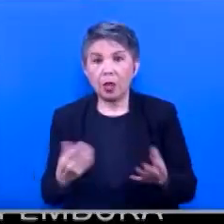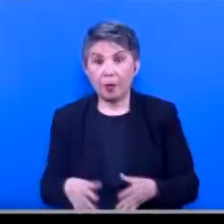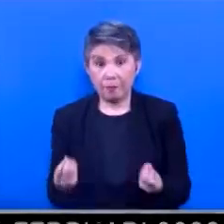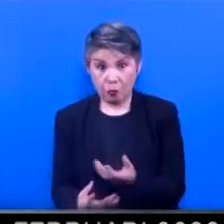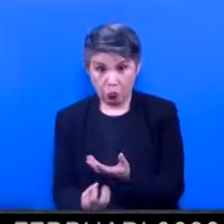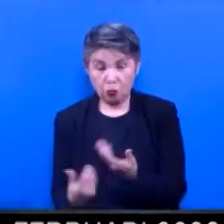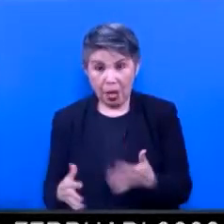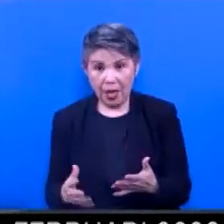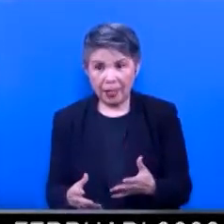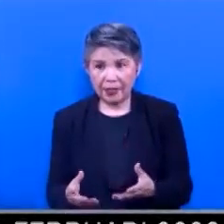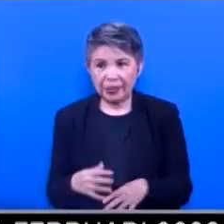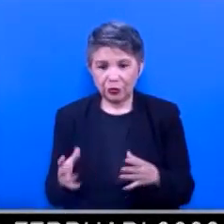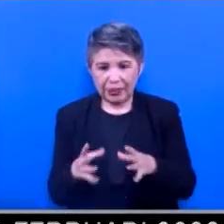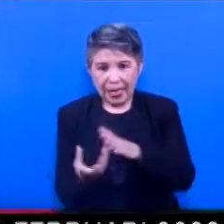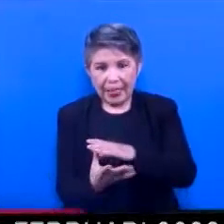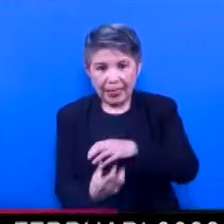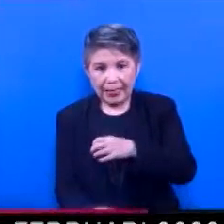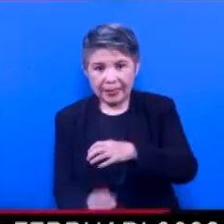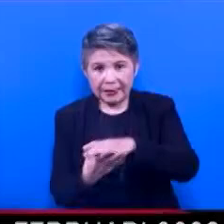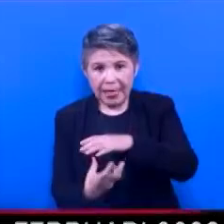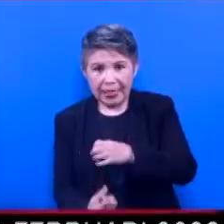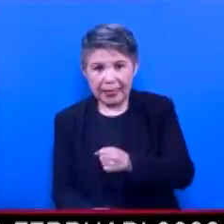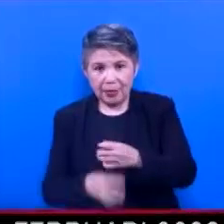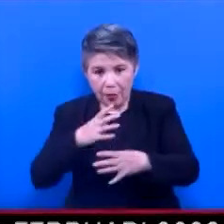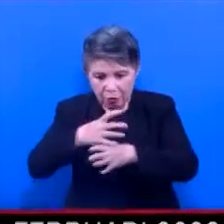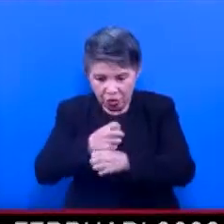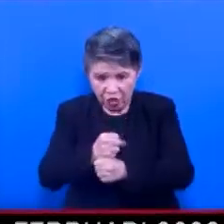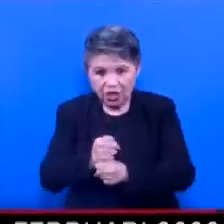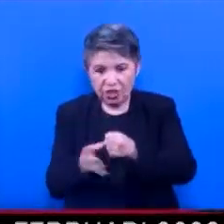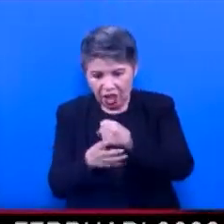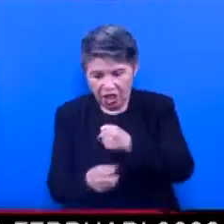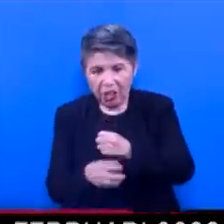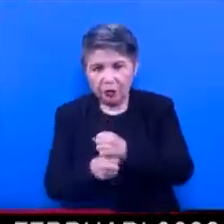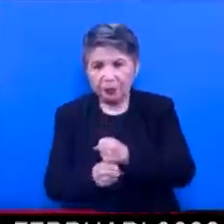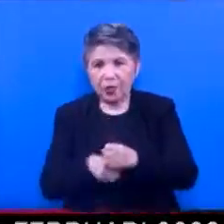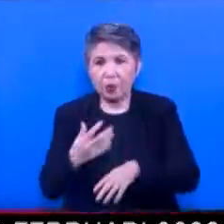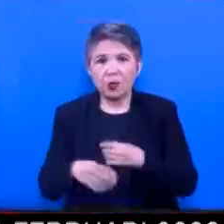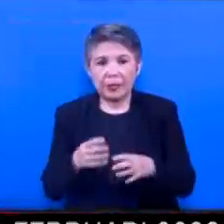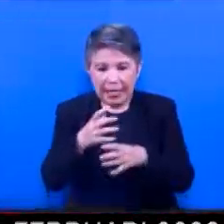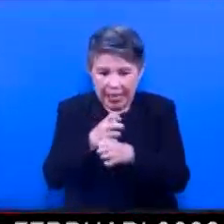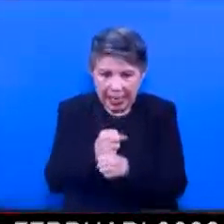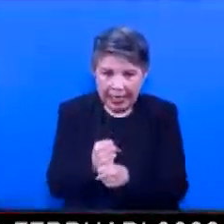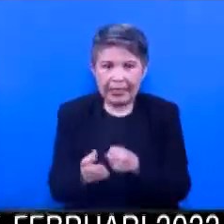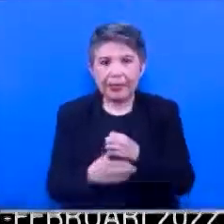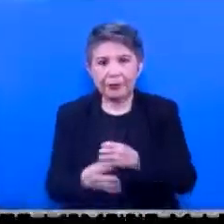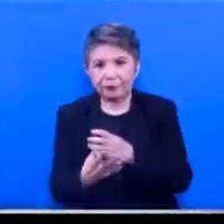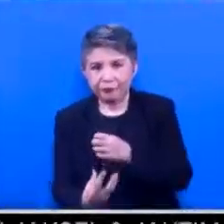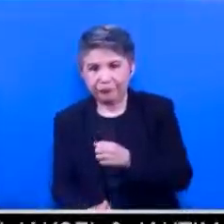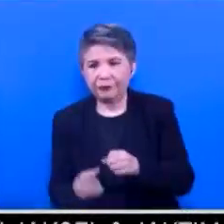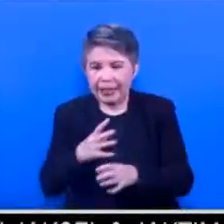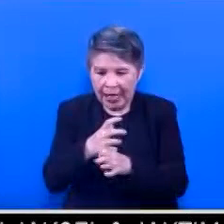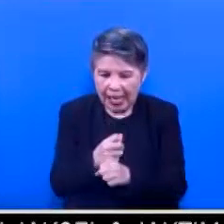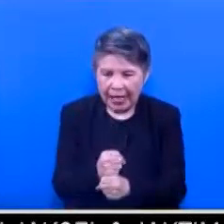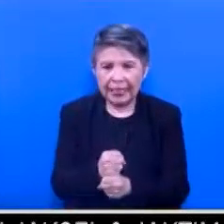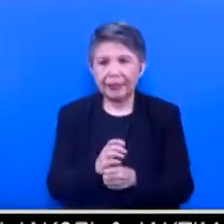matang, bubur pun siap disaring. Nah, ini prosesnya sudah selesai ya, tadi udah matang ini.